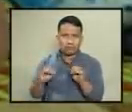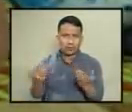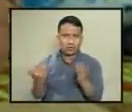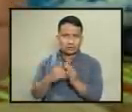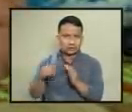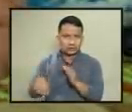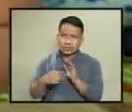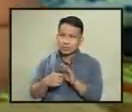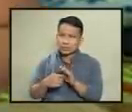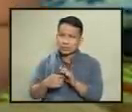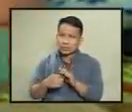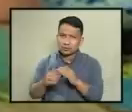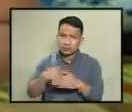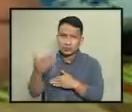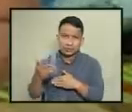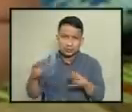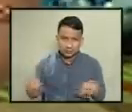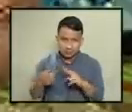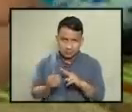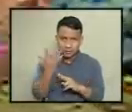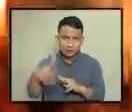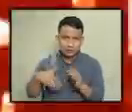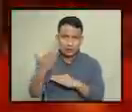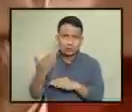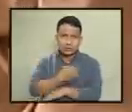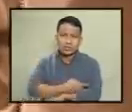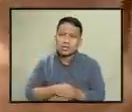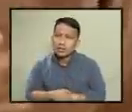pang pagsabog sa mga susunod na araw.